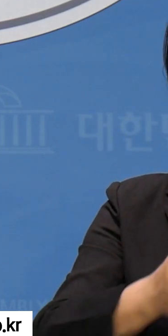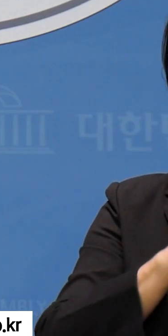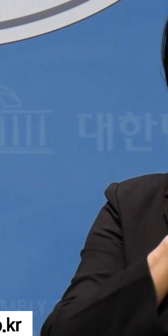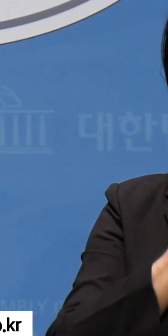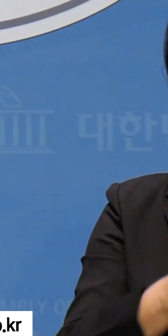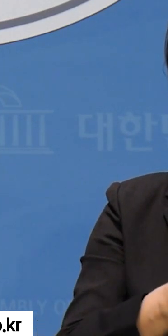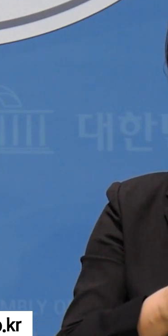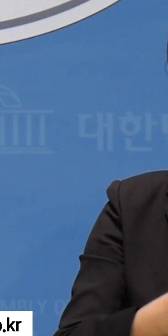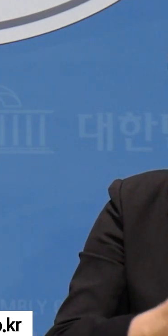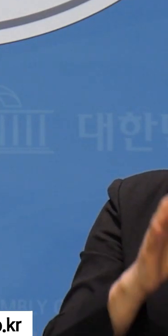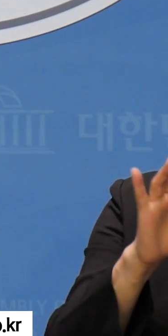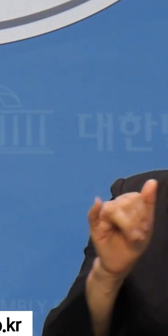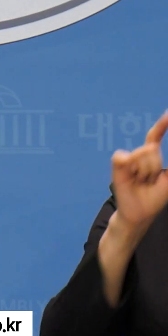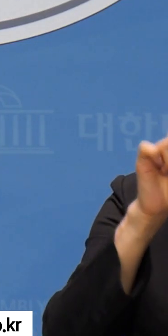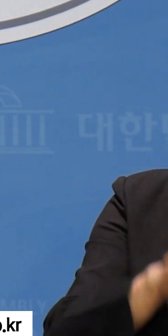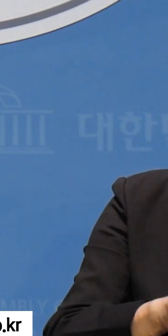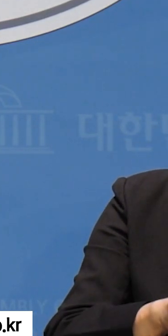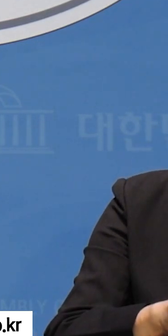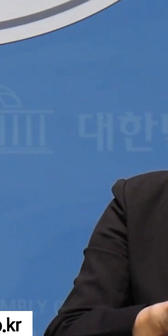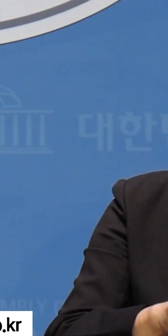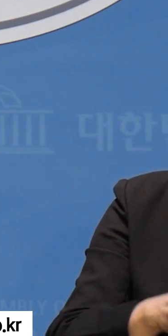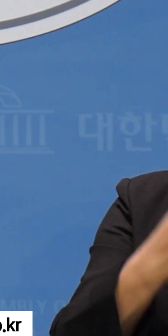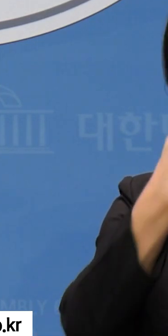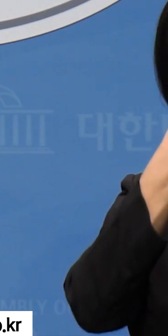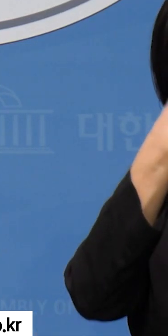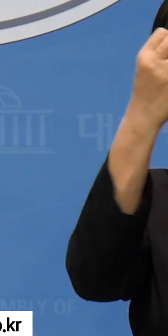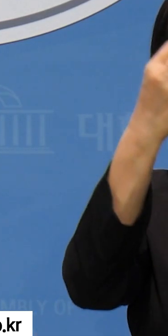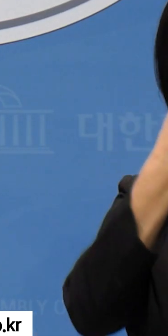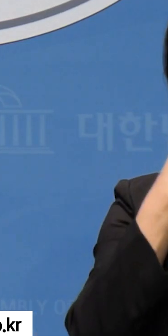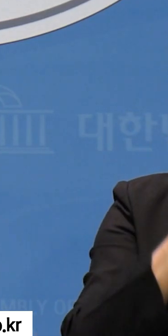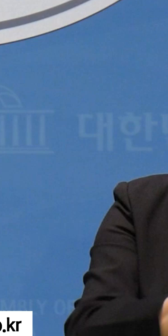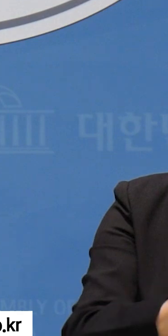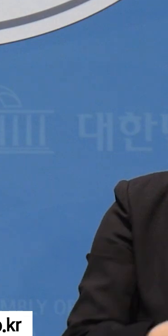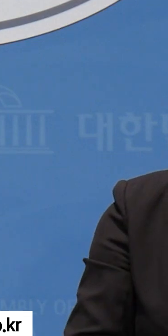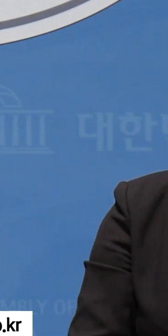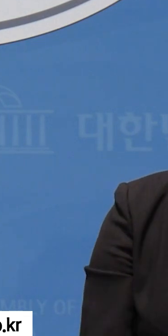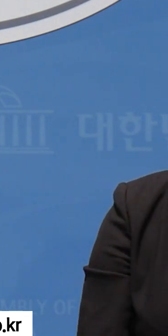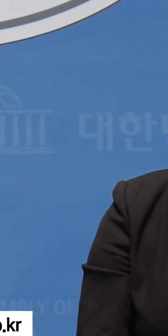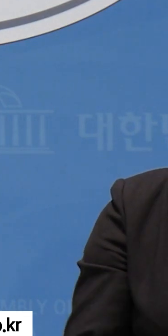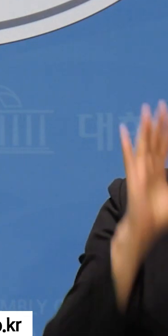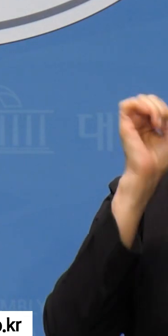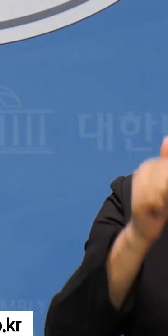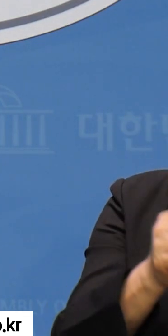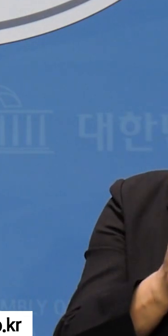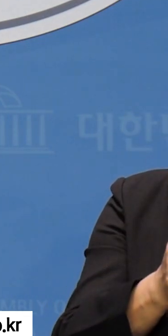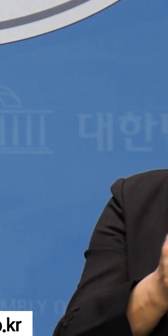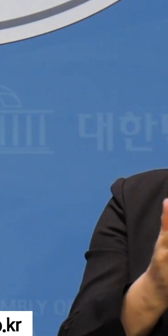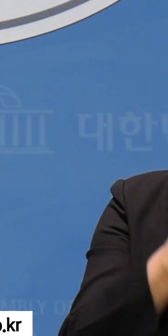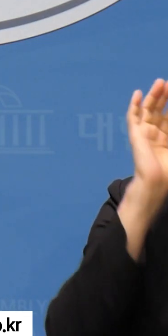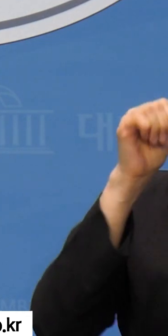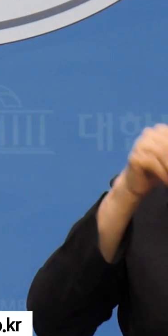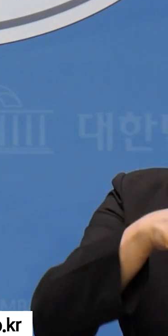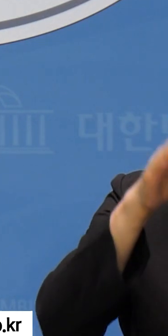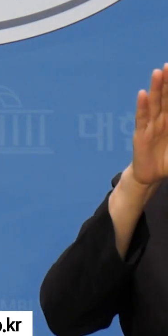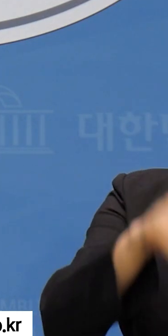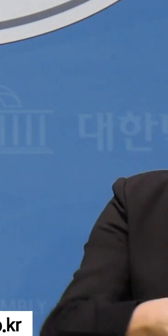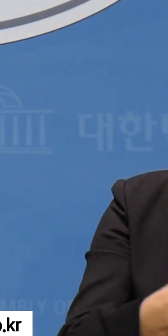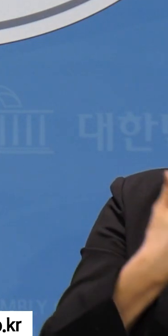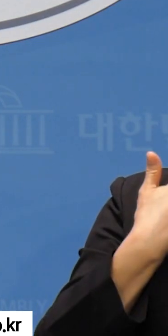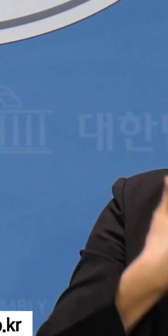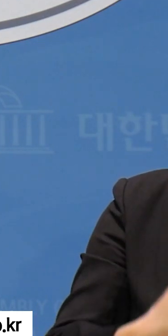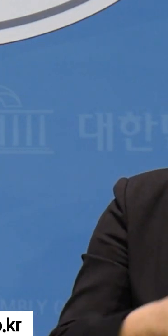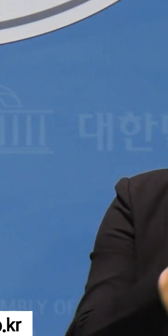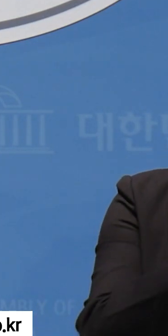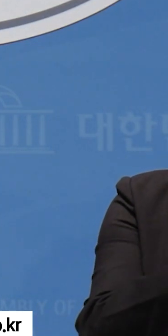설치하겠다는 것은 국민에 대한 오기이고 도전입니다. 김건희 여사는 대선 당시 조용한